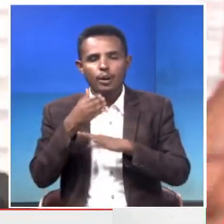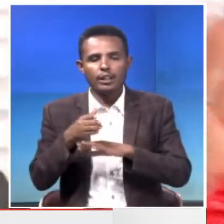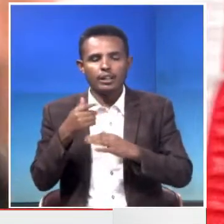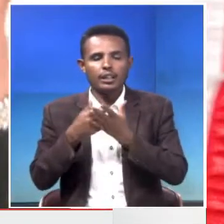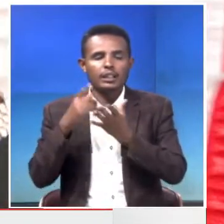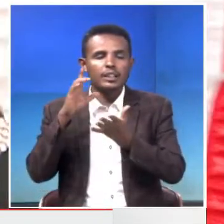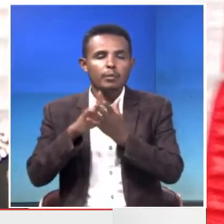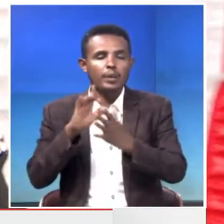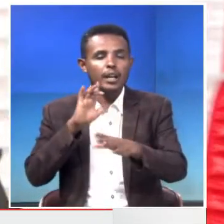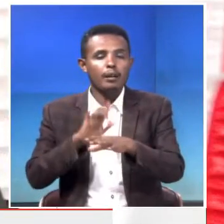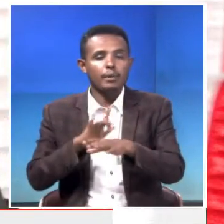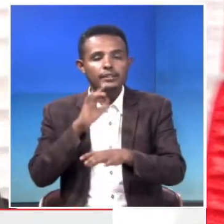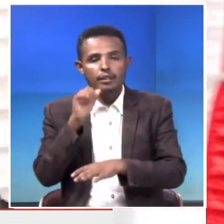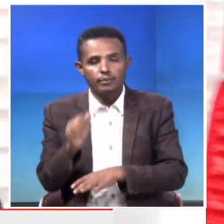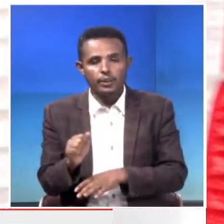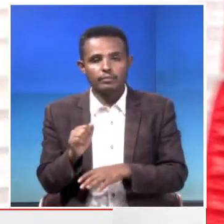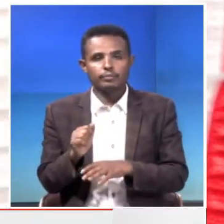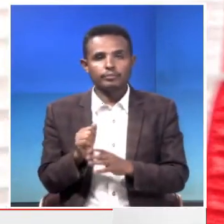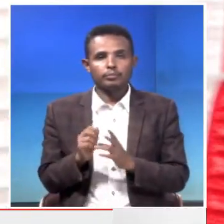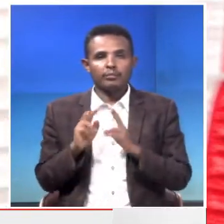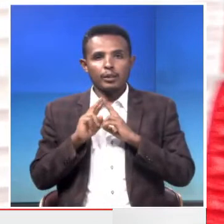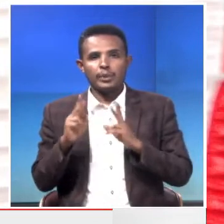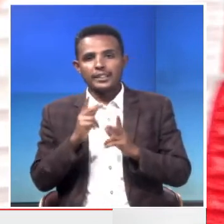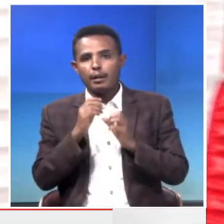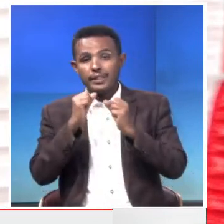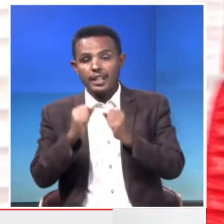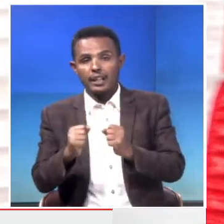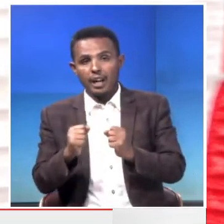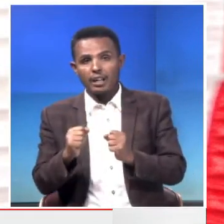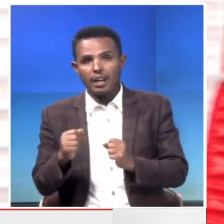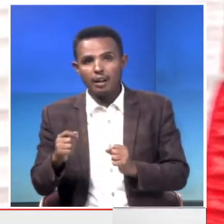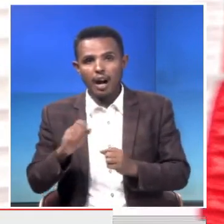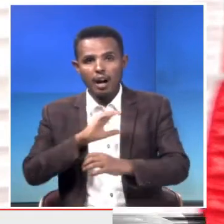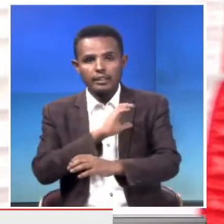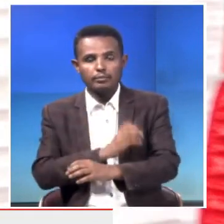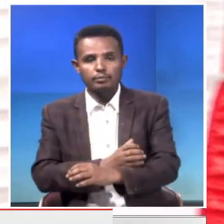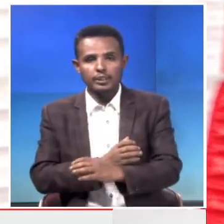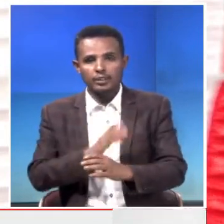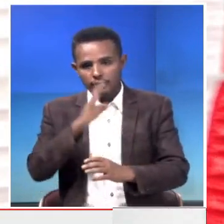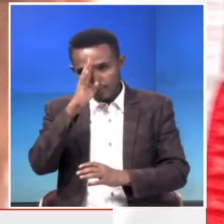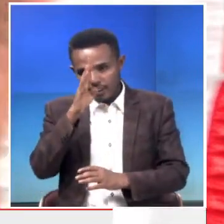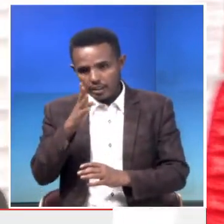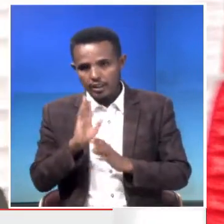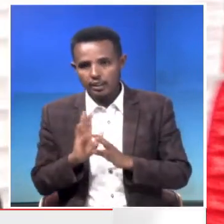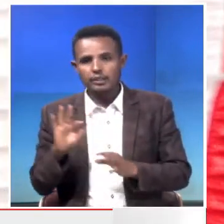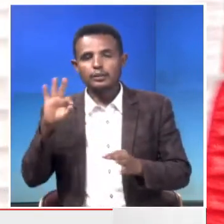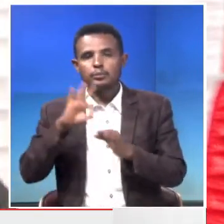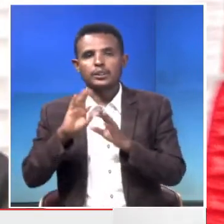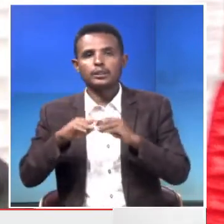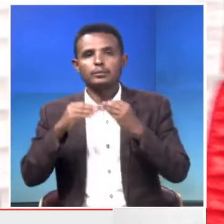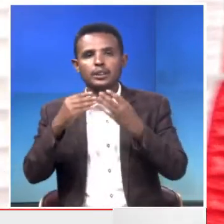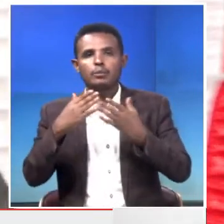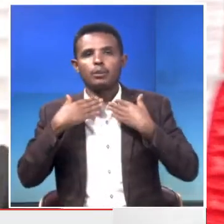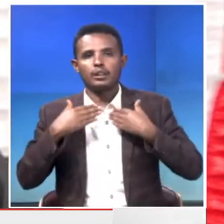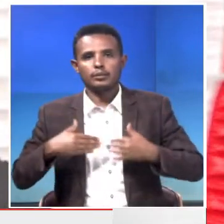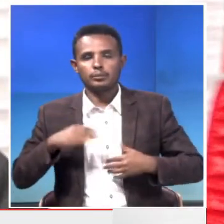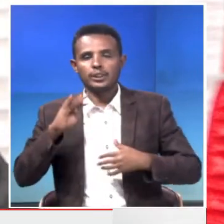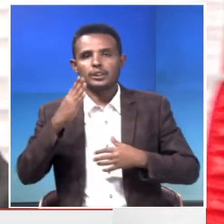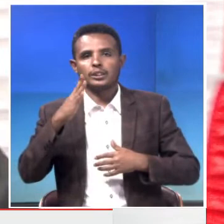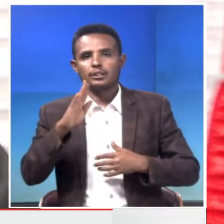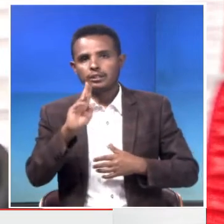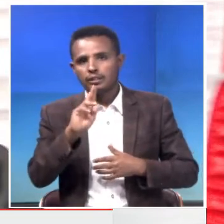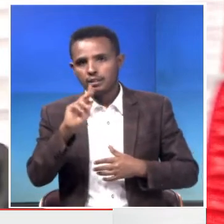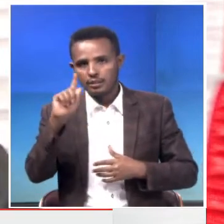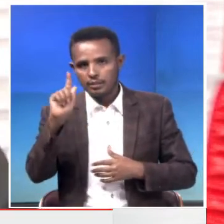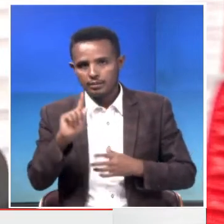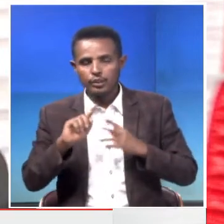ከተማ ላለማስደፈር በጣም ጠንካራ አቅም ፈጥረን ስምሪት ከሚሰጠው አካል ጋር ሚኒሻችንም ጭምር